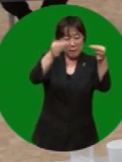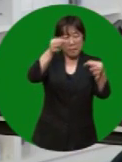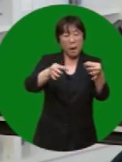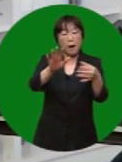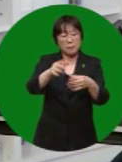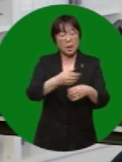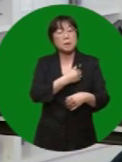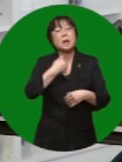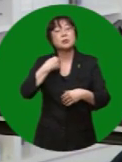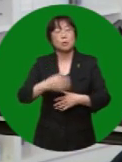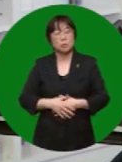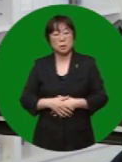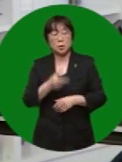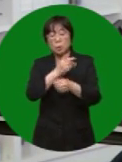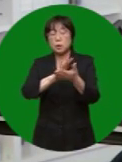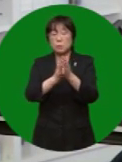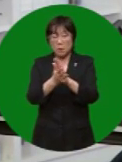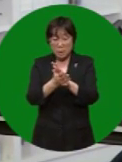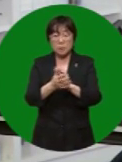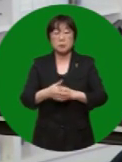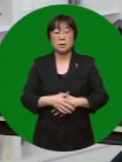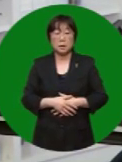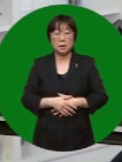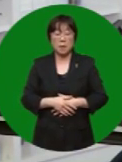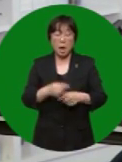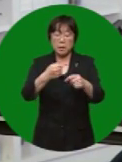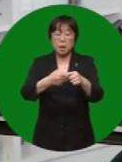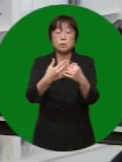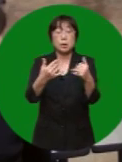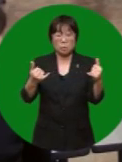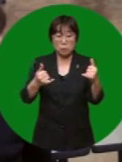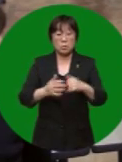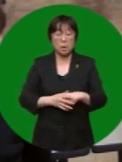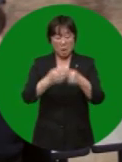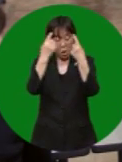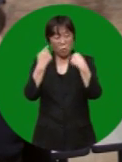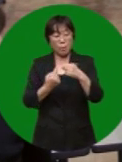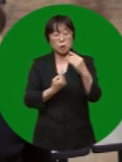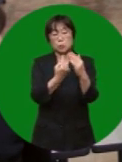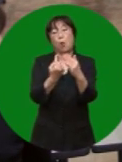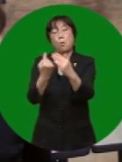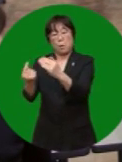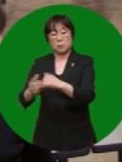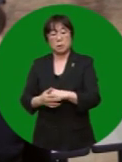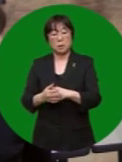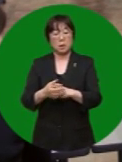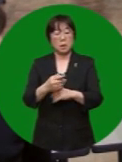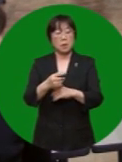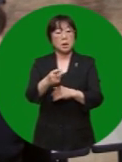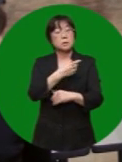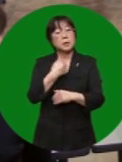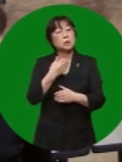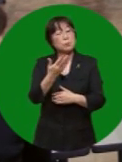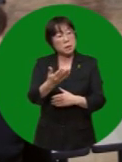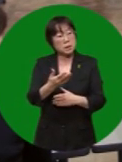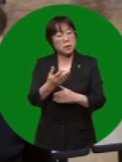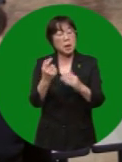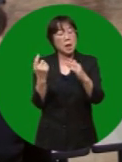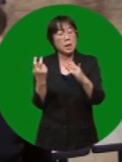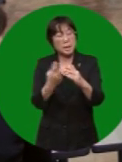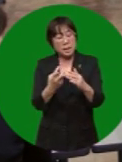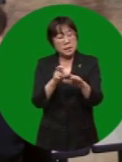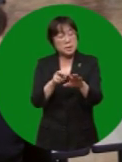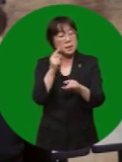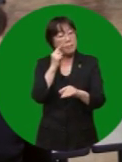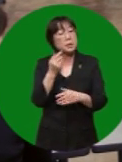夫。実は徳島県で役場の方が個別訪問して、お宅大丈夫ですか、耐震診断やり